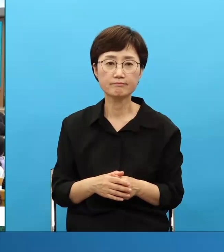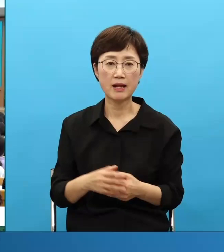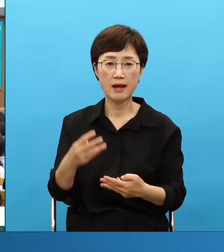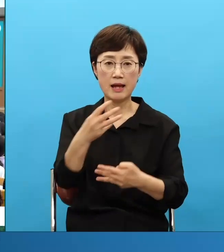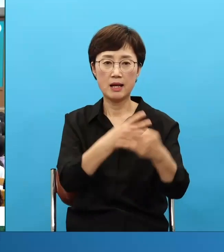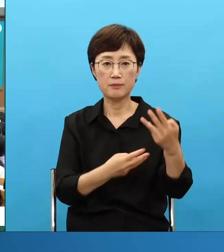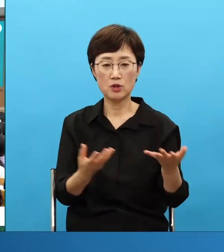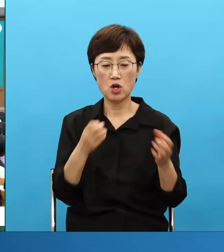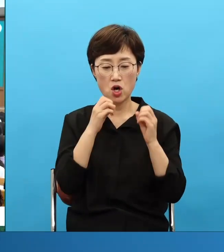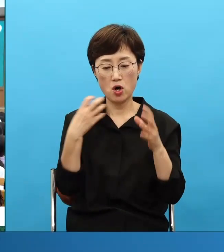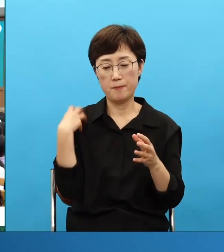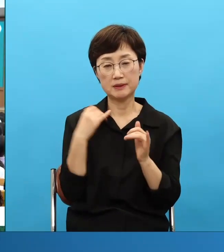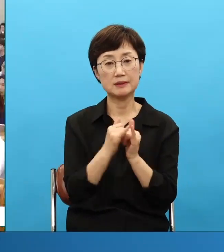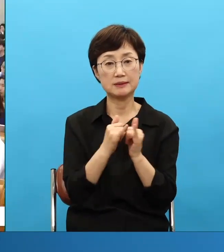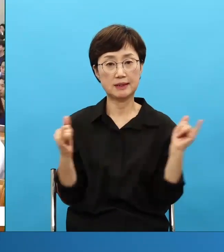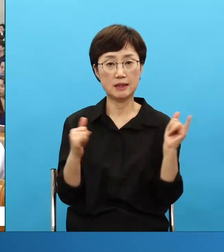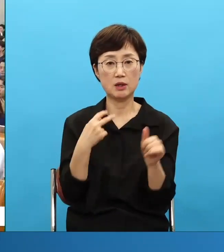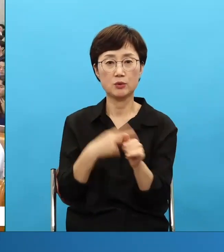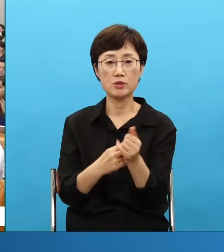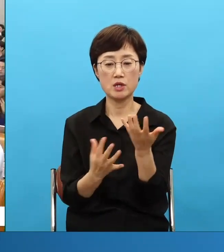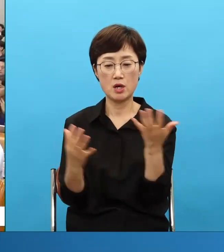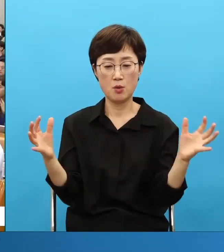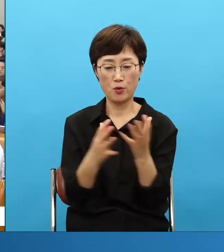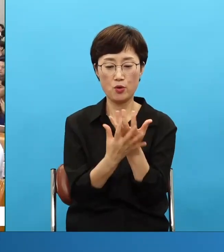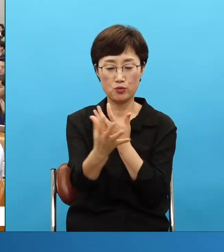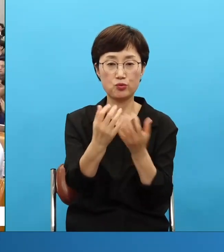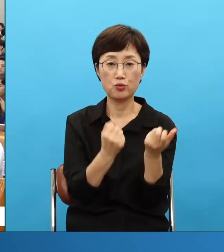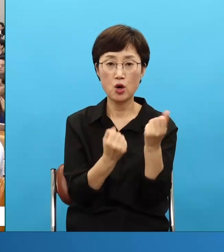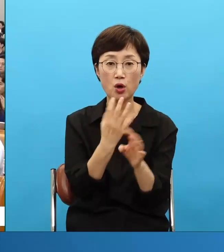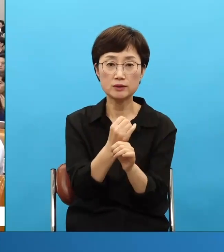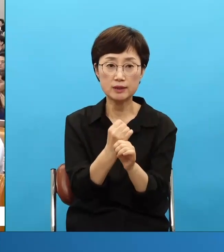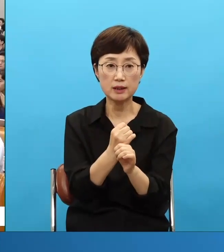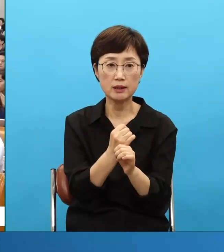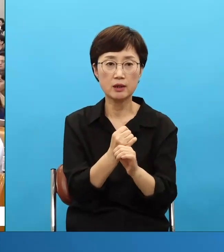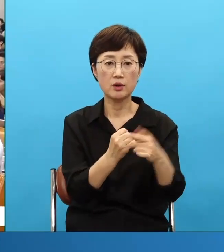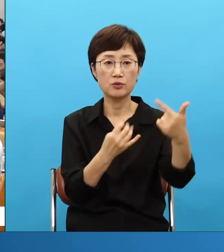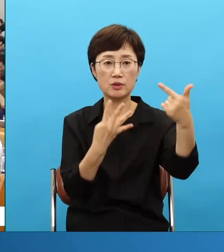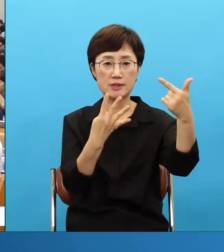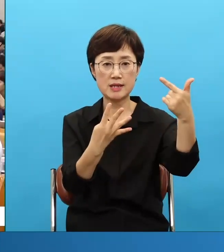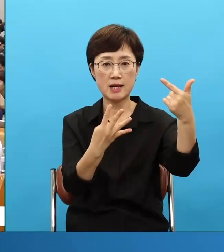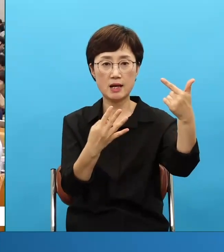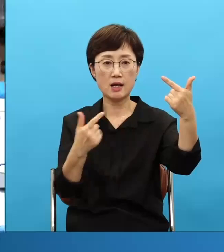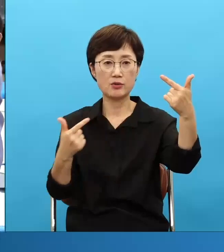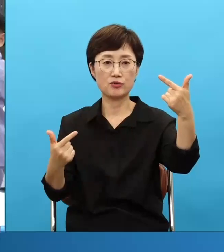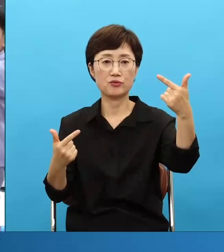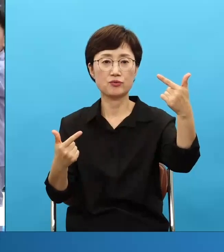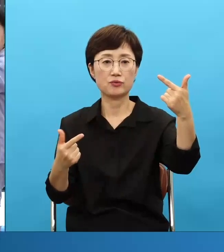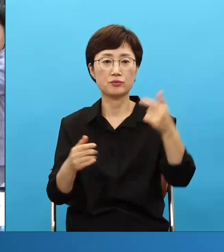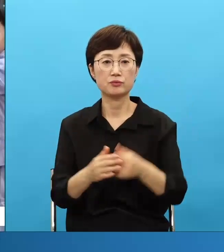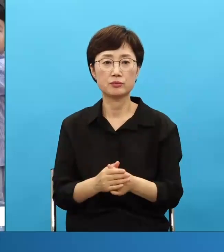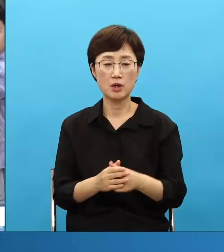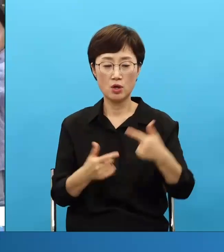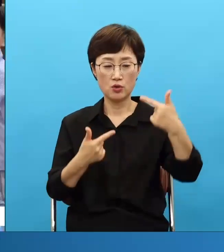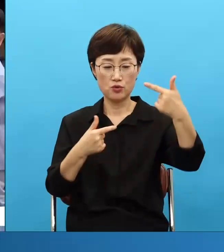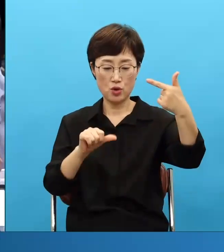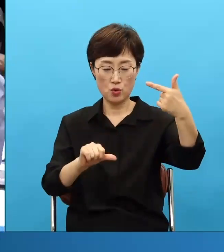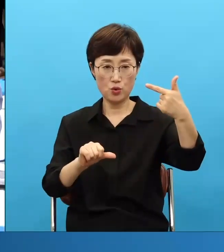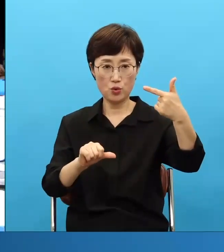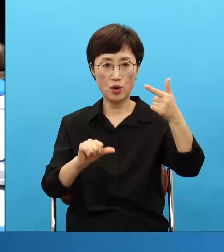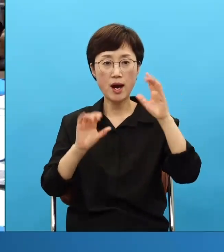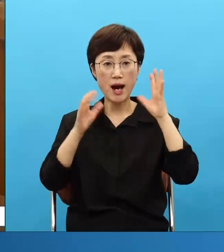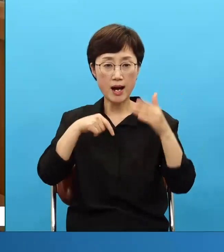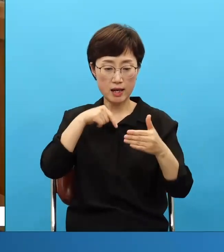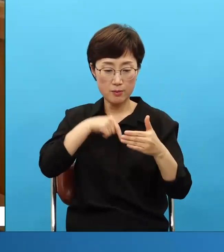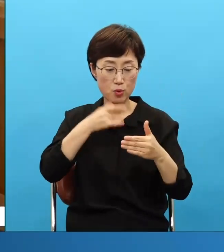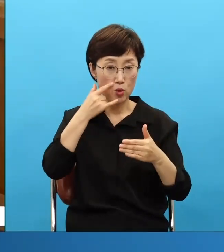랩넌트 사역자 및 교사 강습회가 오는 6월 4일과 6일 계층별로 각각 열리며 태영아 부모 및 사역자